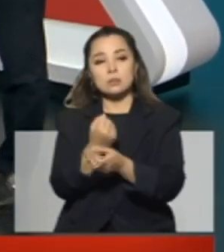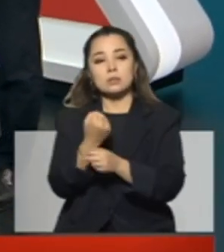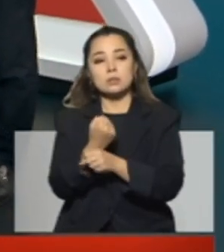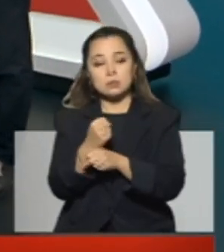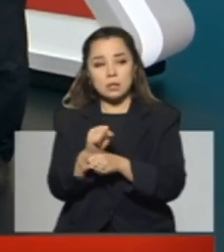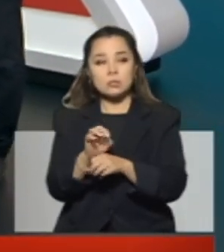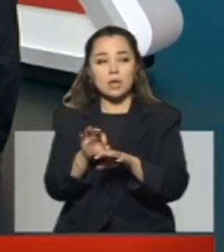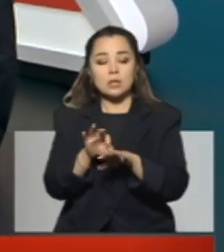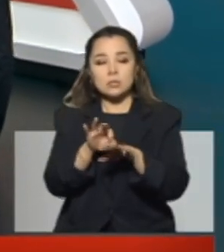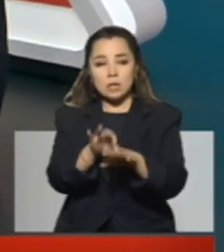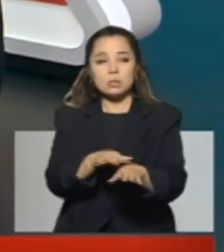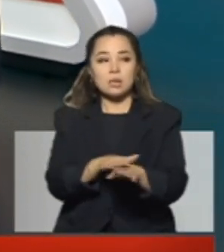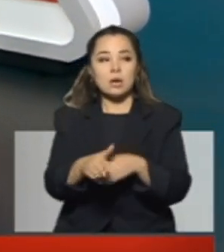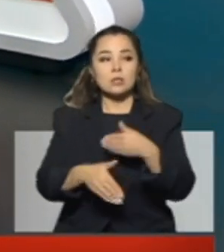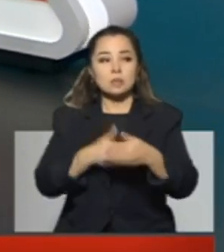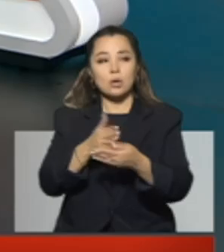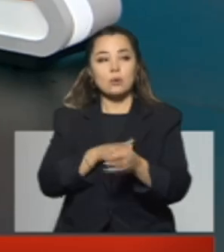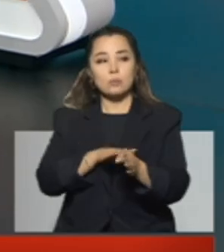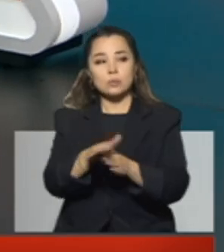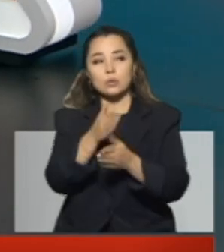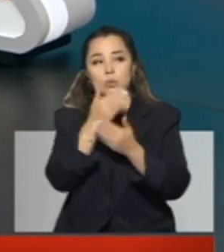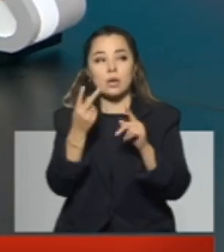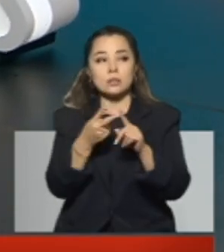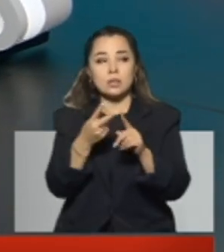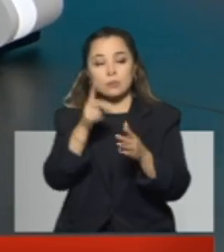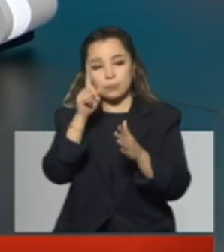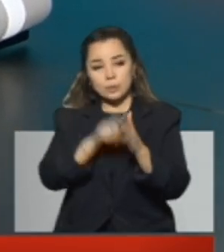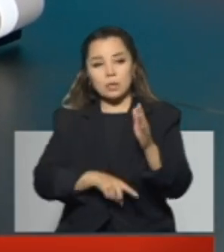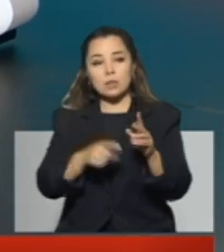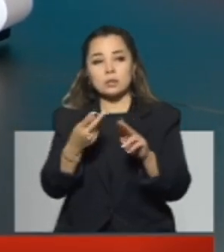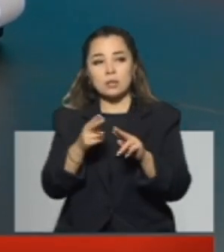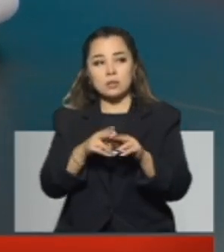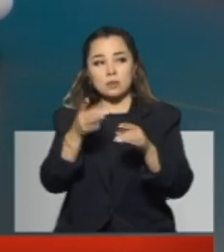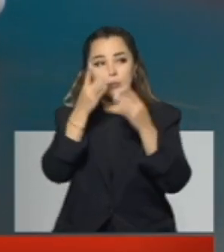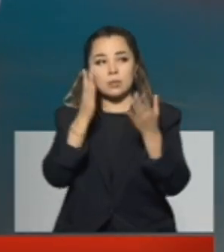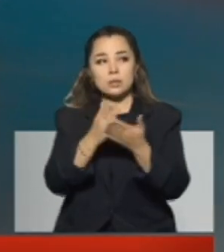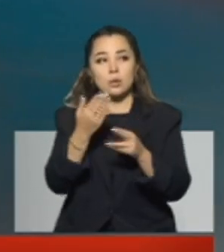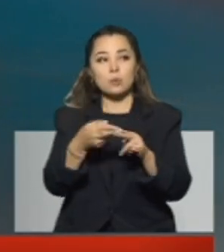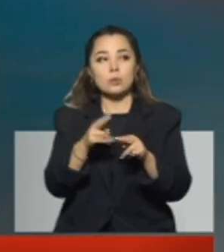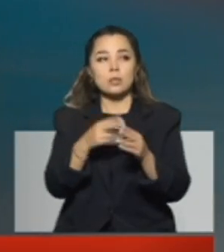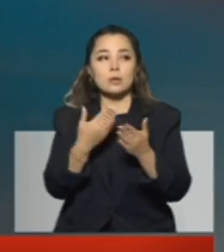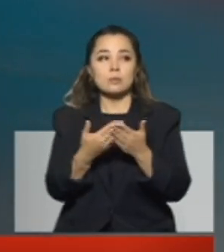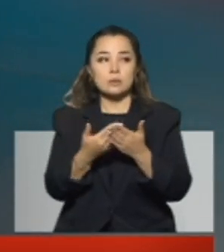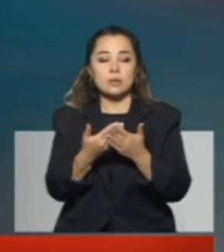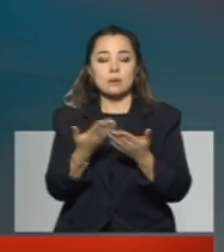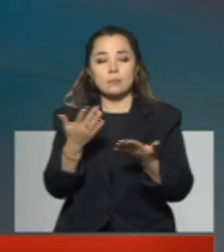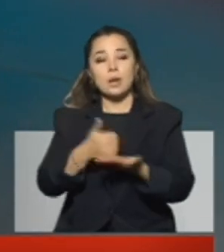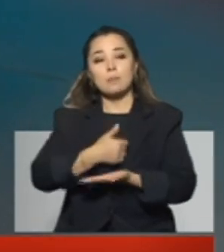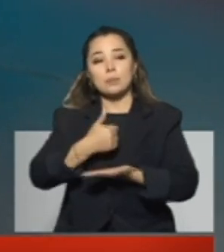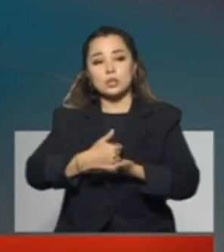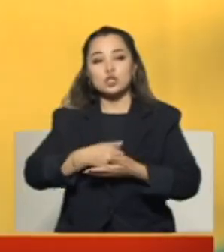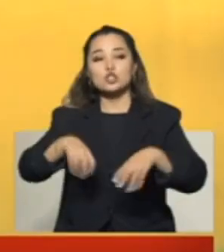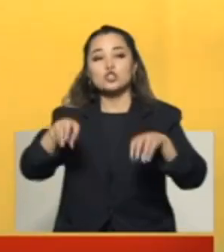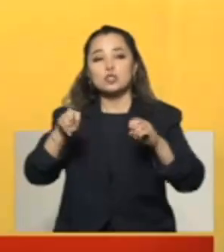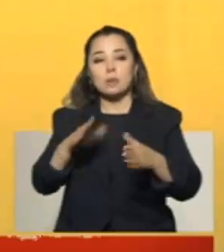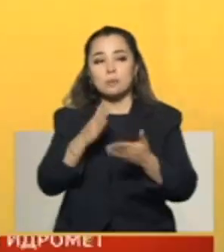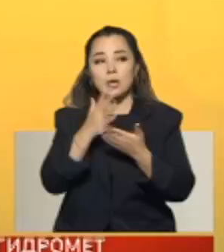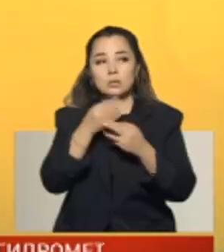деген бір талпыныс жоқ. Екінші бұл табыну мәдениеті дейді. Бұл жерде, мәселен, билік шығарған